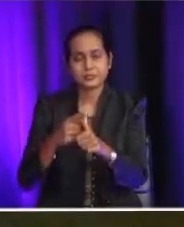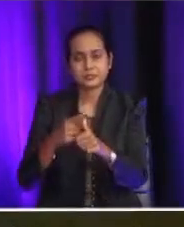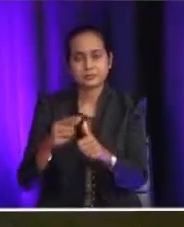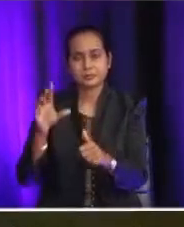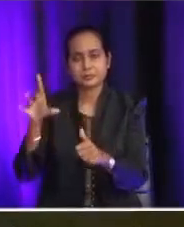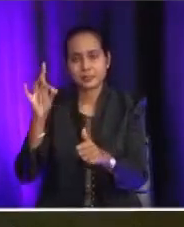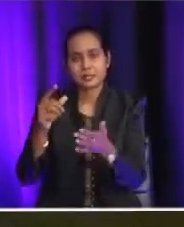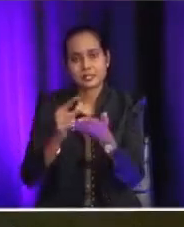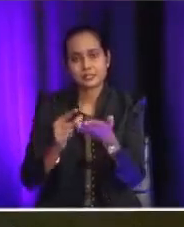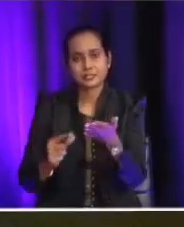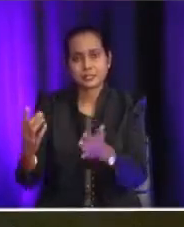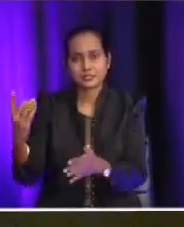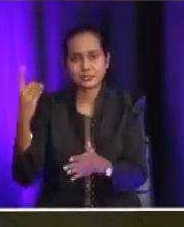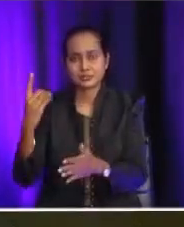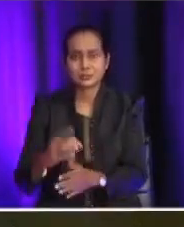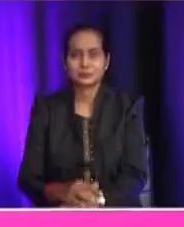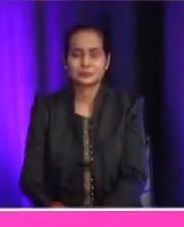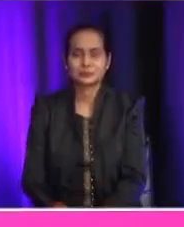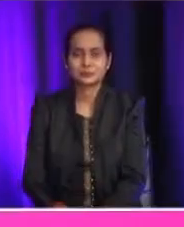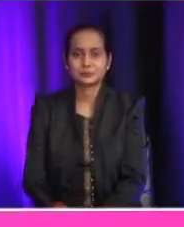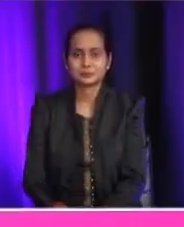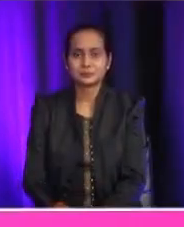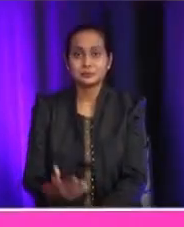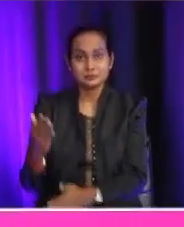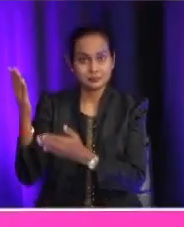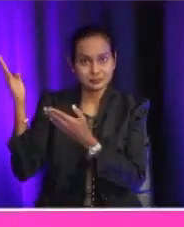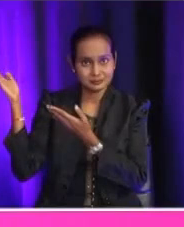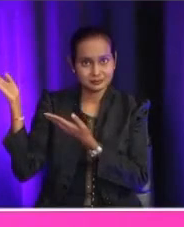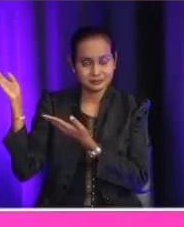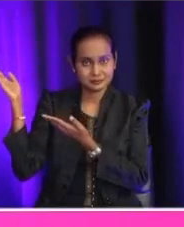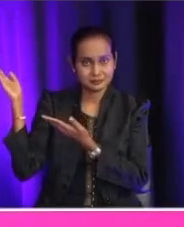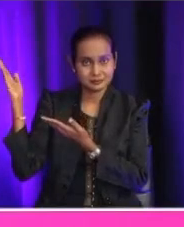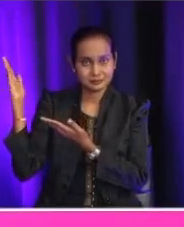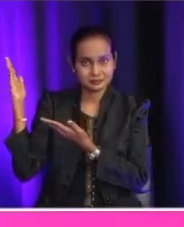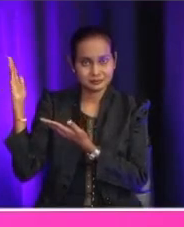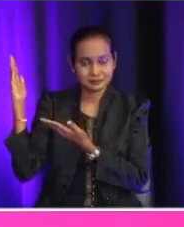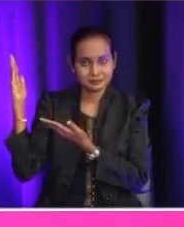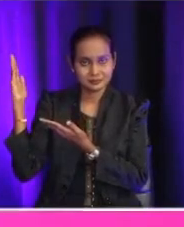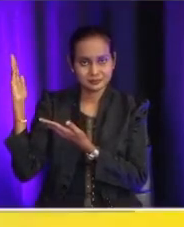tak Adania dengan Ilham hasil kerja awak berdua?